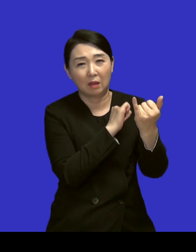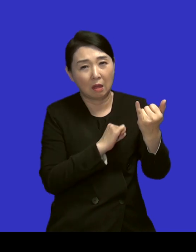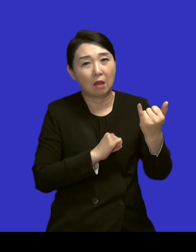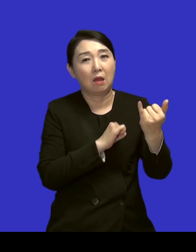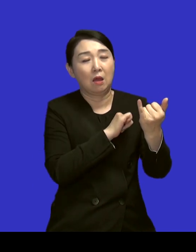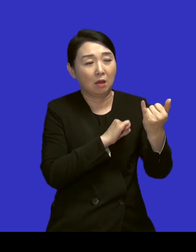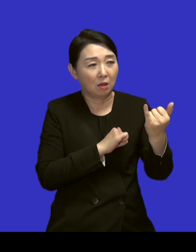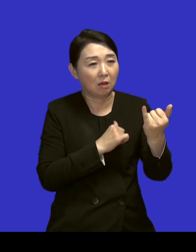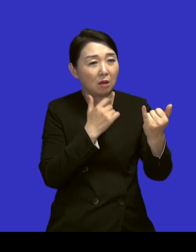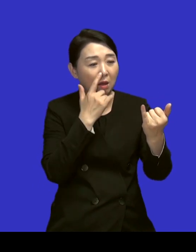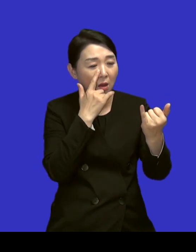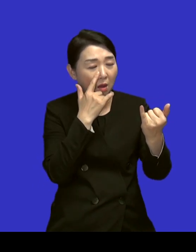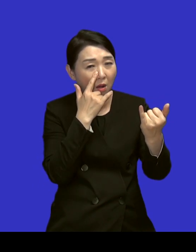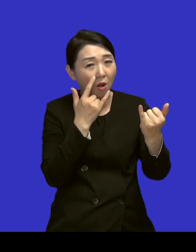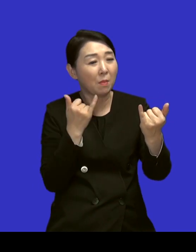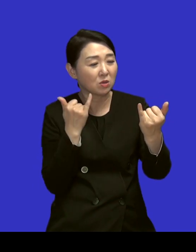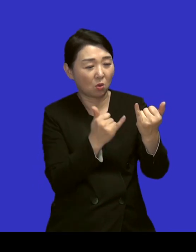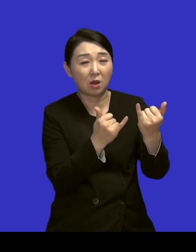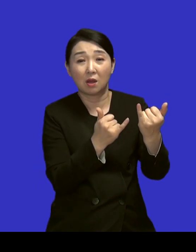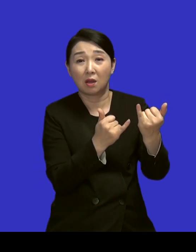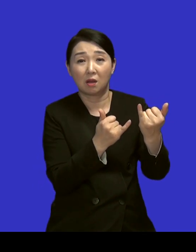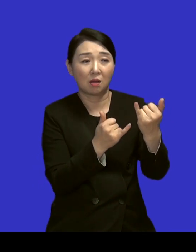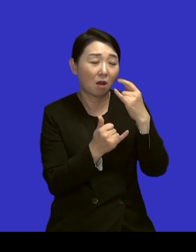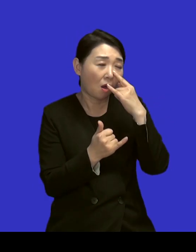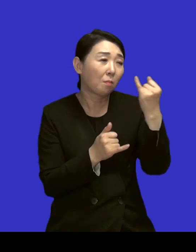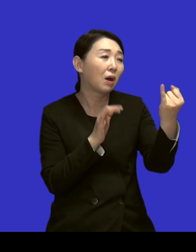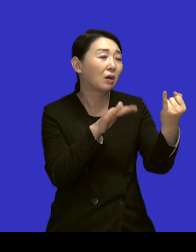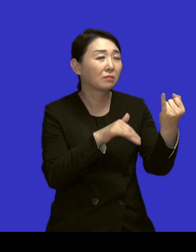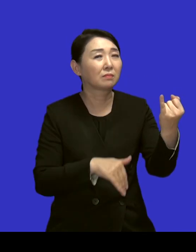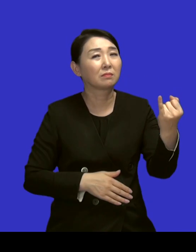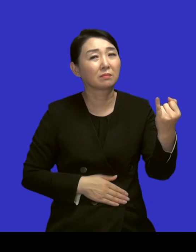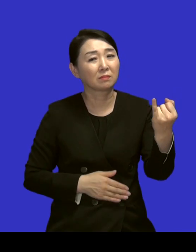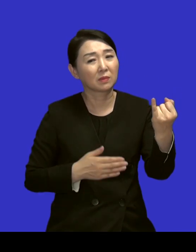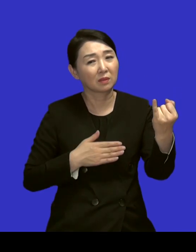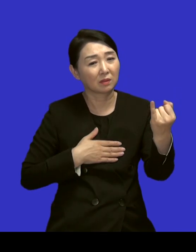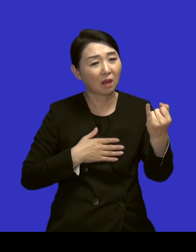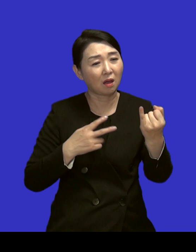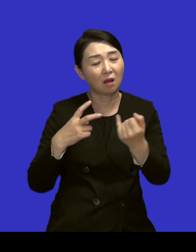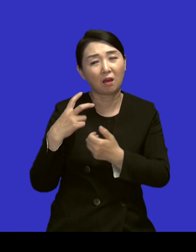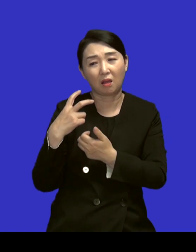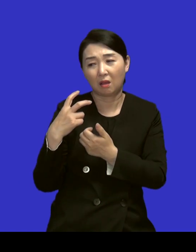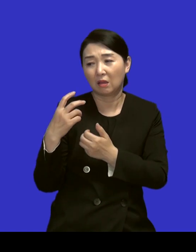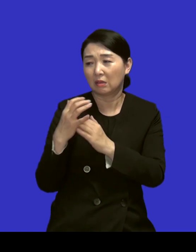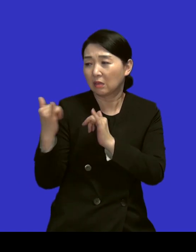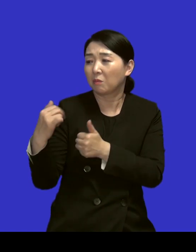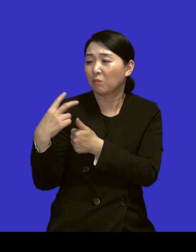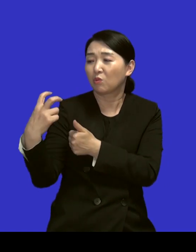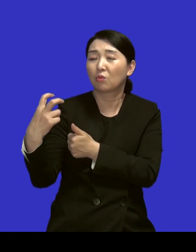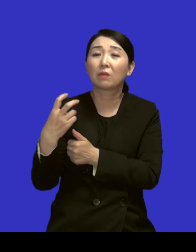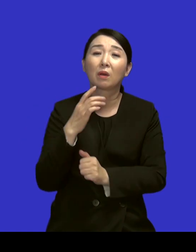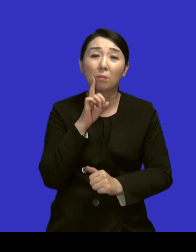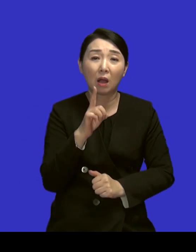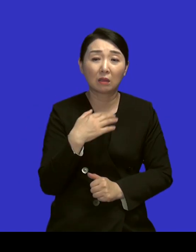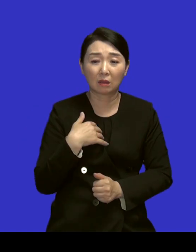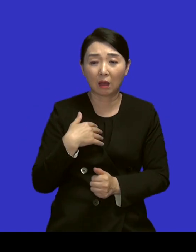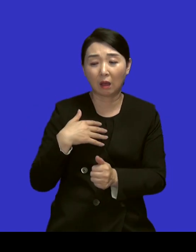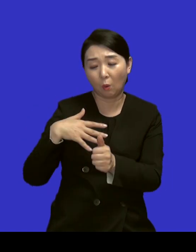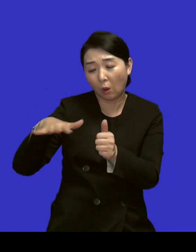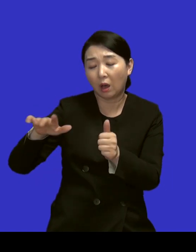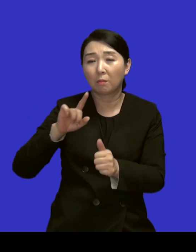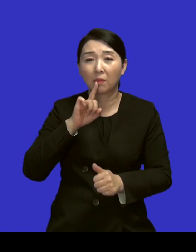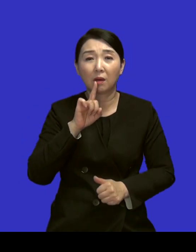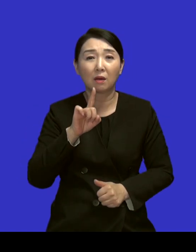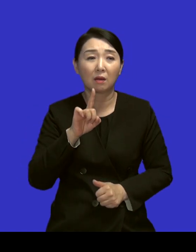못해 어머니한테 걸어서 엄마 나 미움 당하고 있대. 나 왕따래.